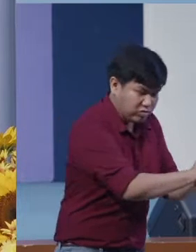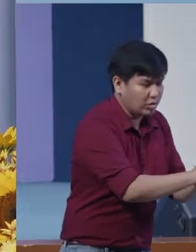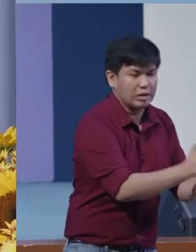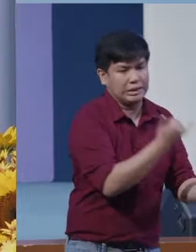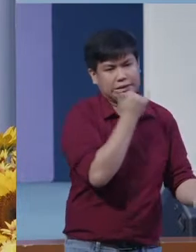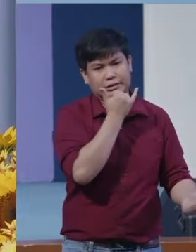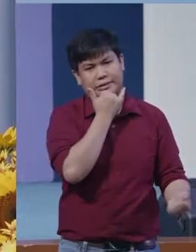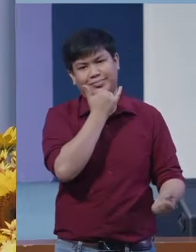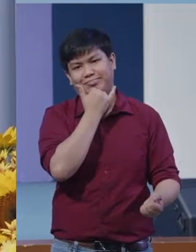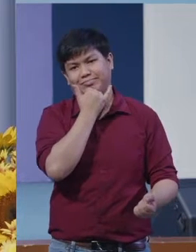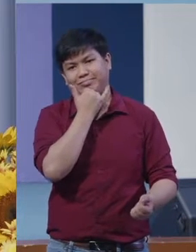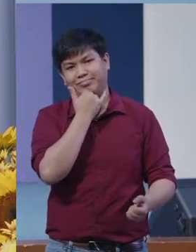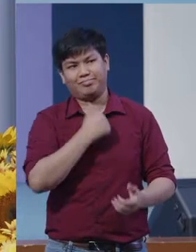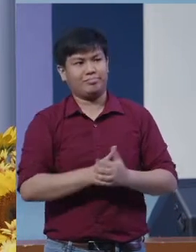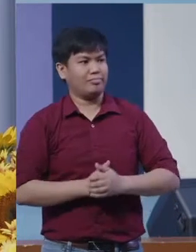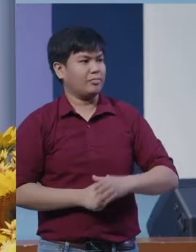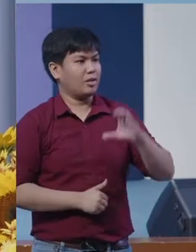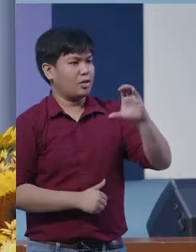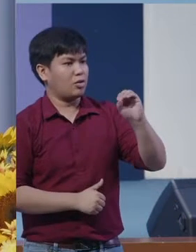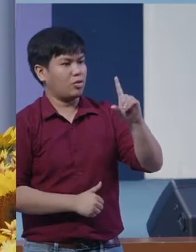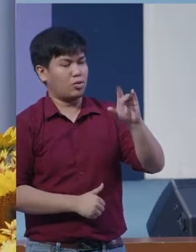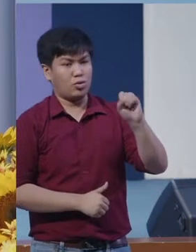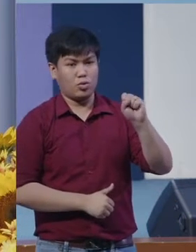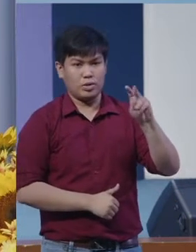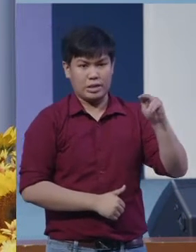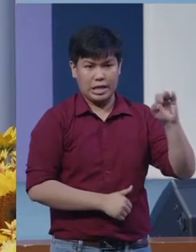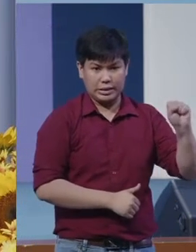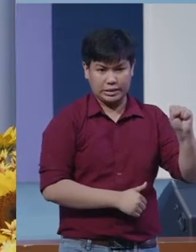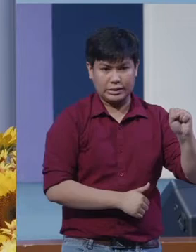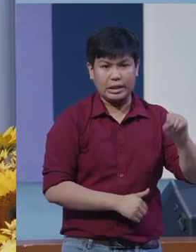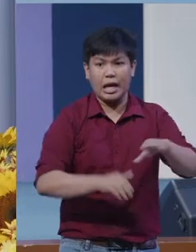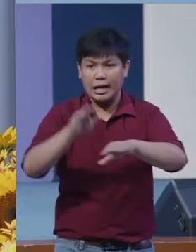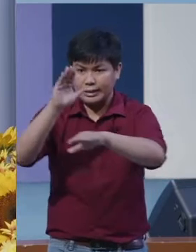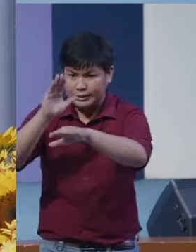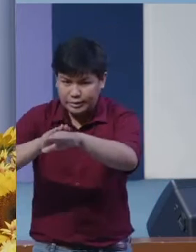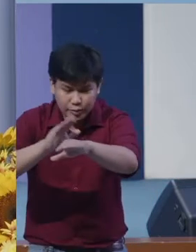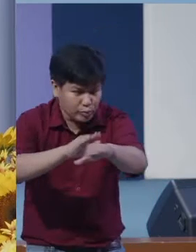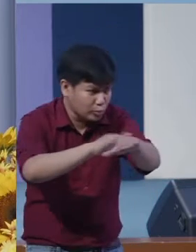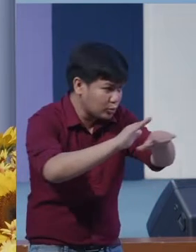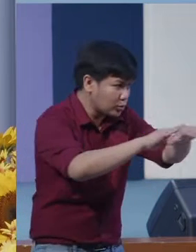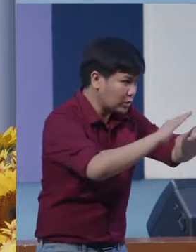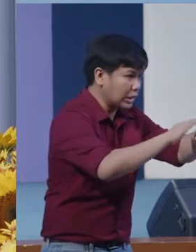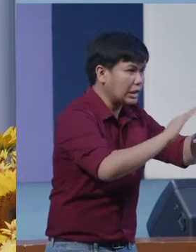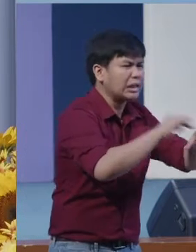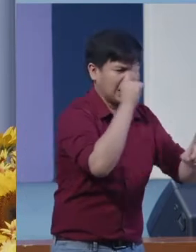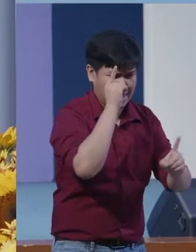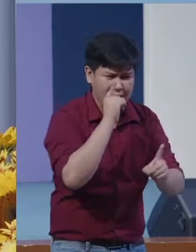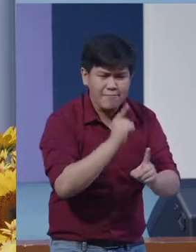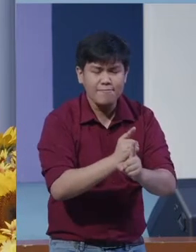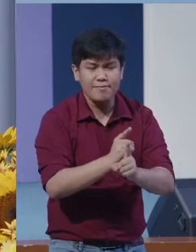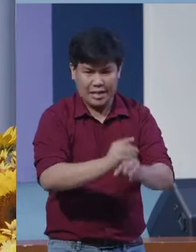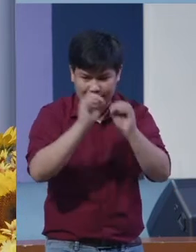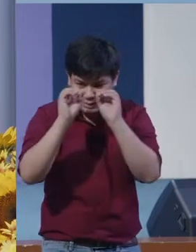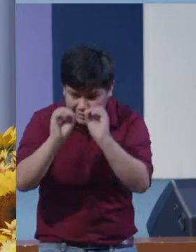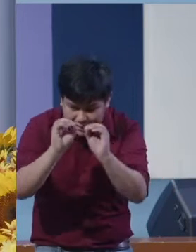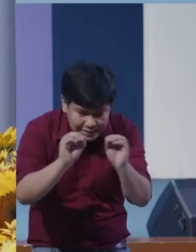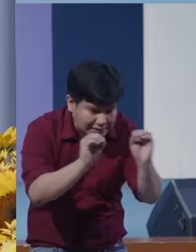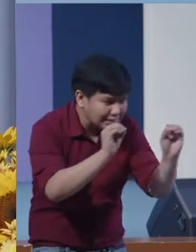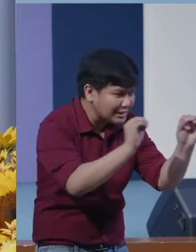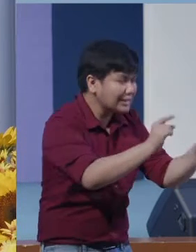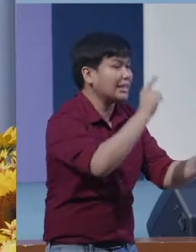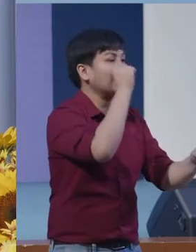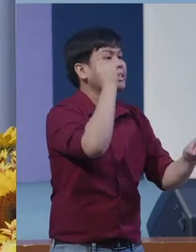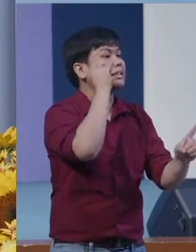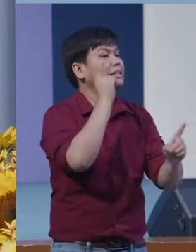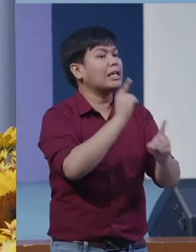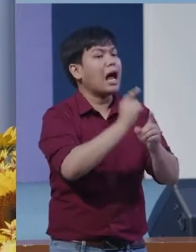Colossians 1:28. Him we proclaim, warning everyone and teaching everyone.